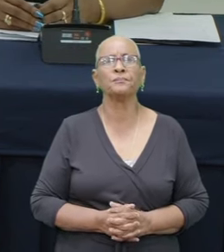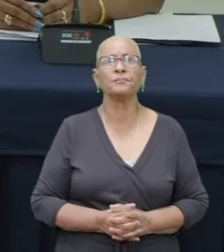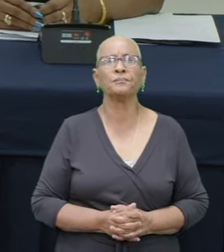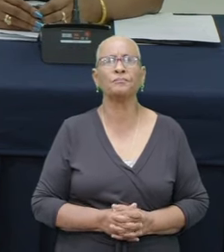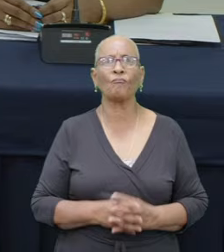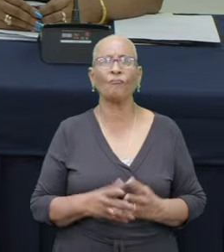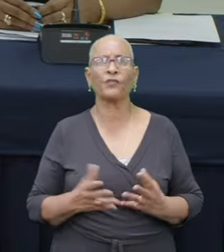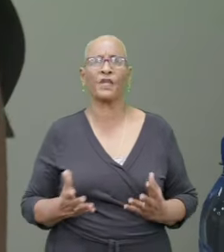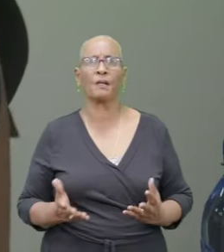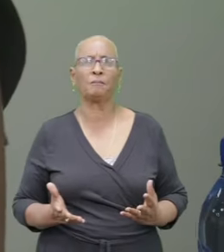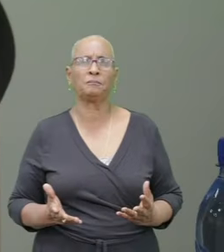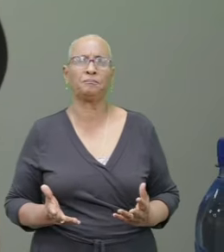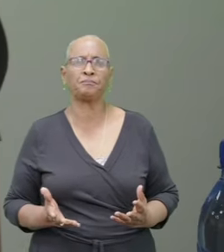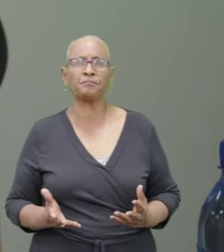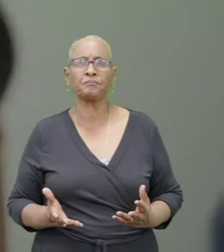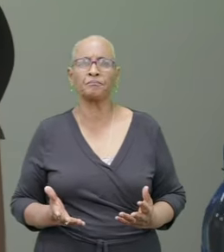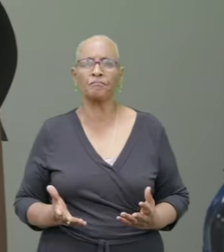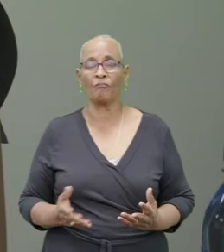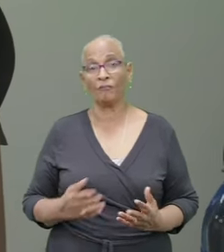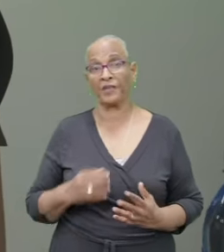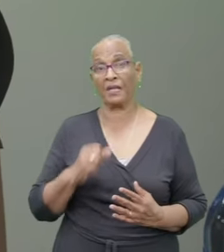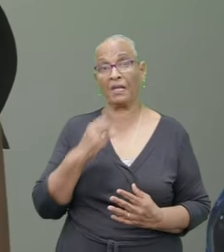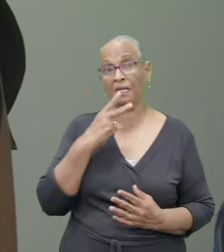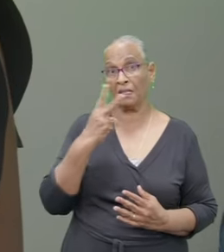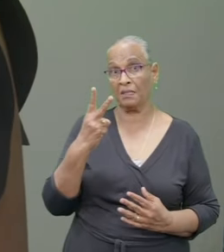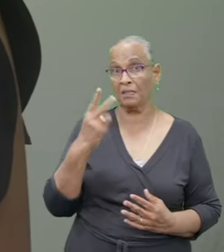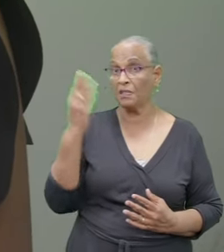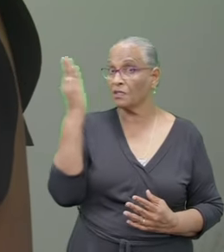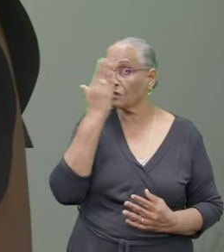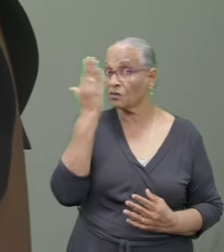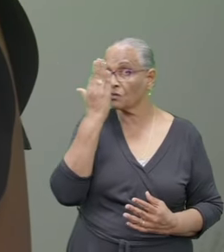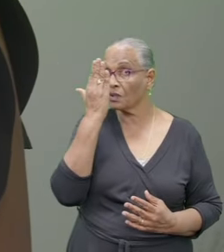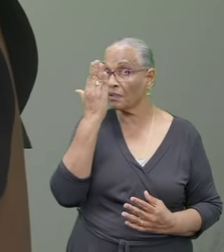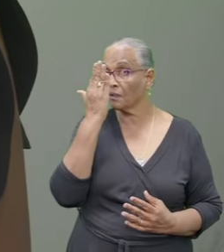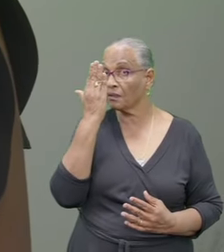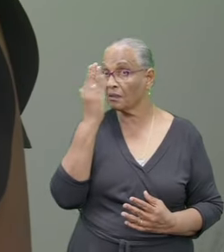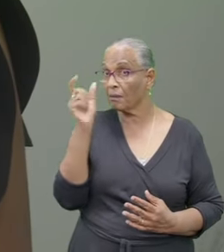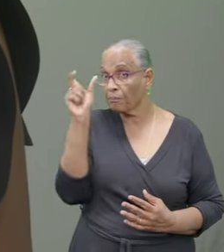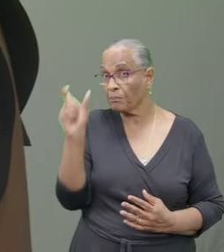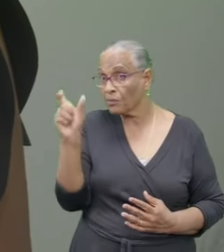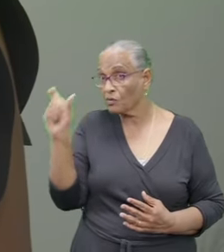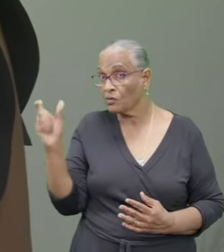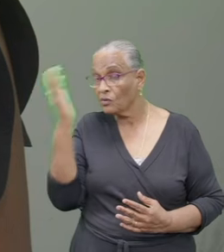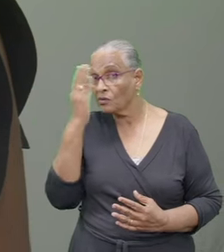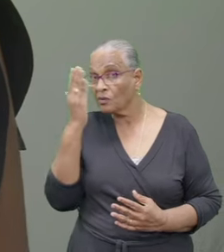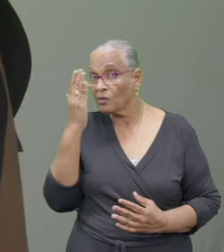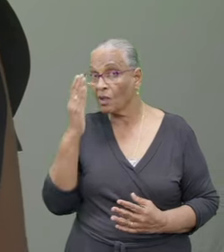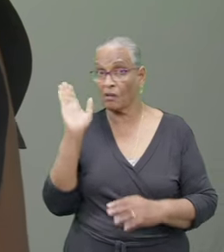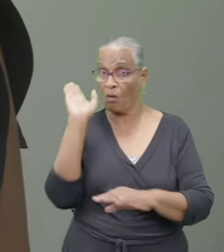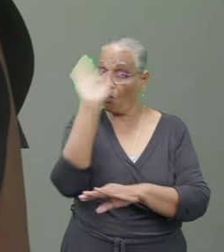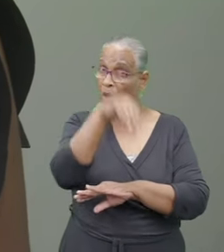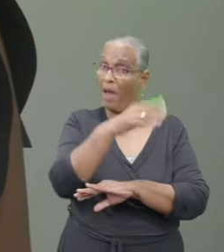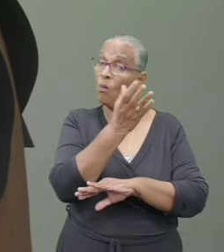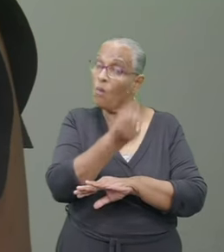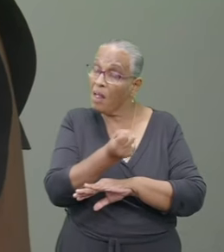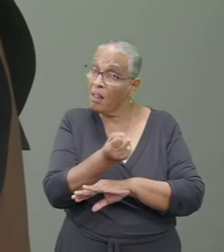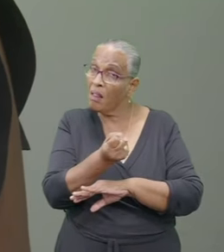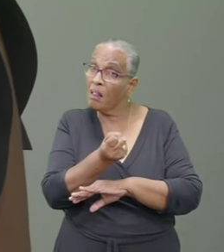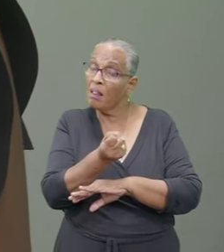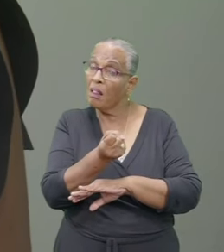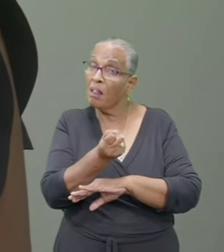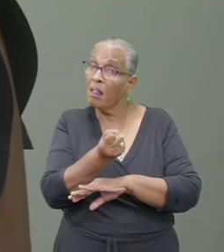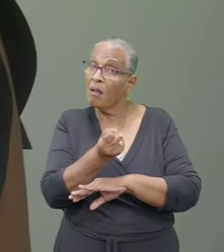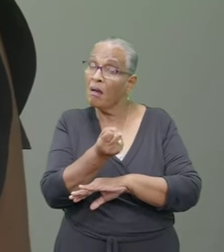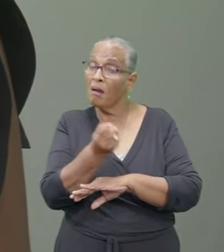Dus we hebben kijk, als het gaat om studenten die wegtrekken, en het gaat het met voornamelijk om de studenten die dus